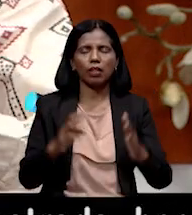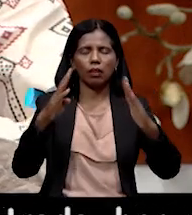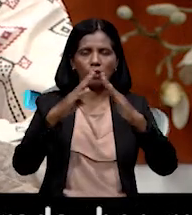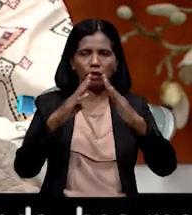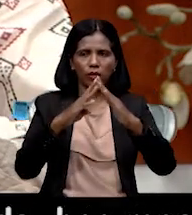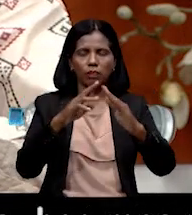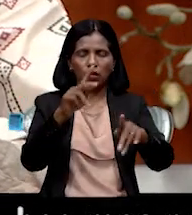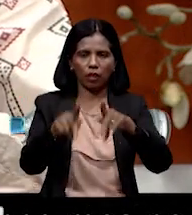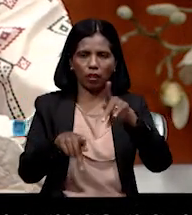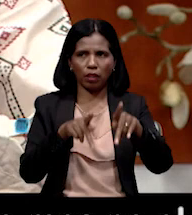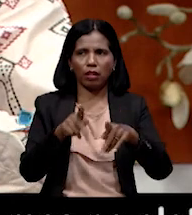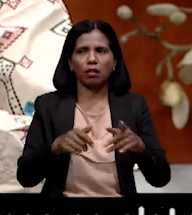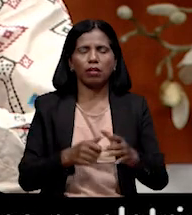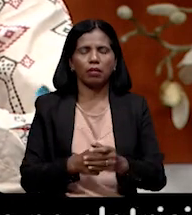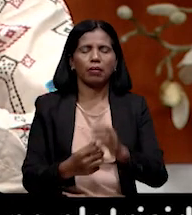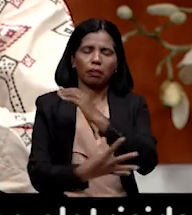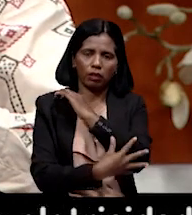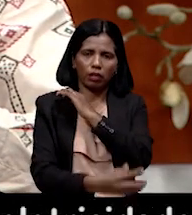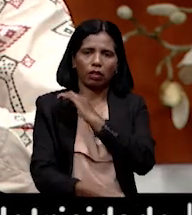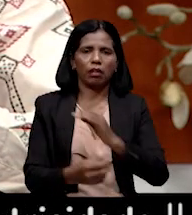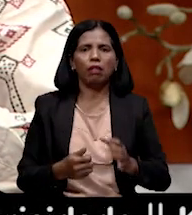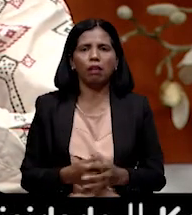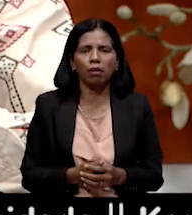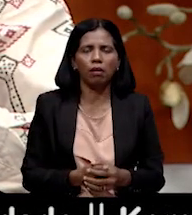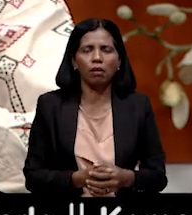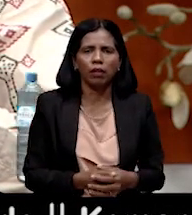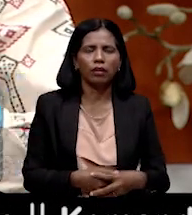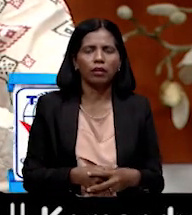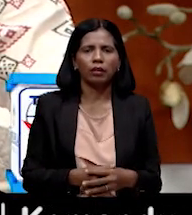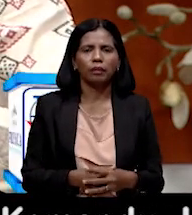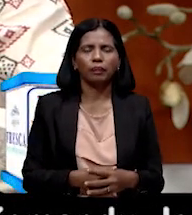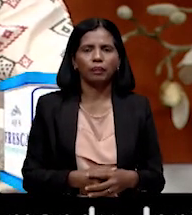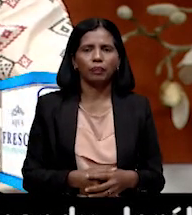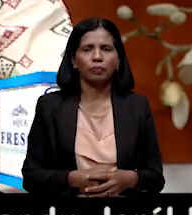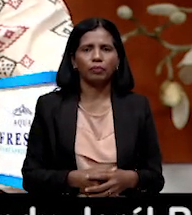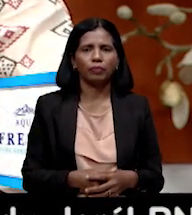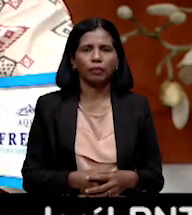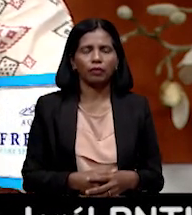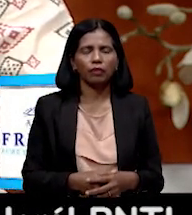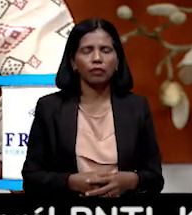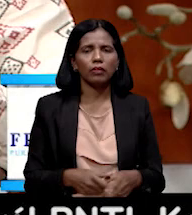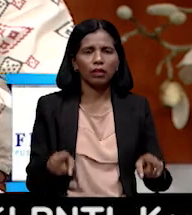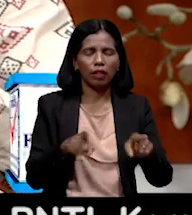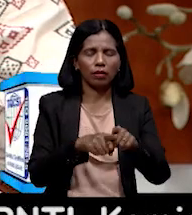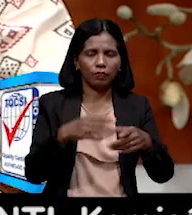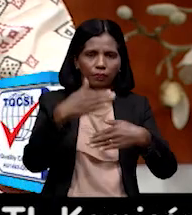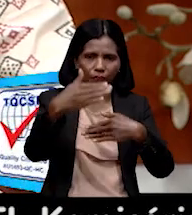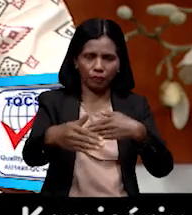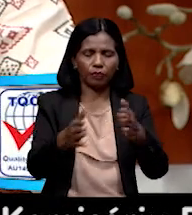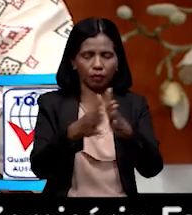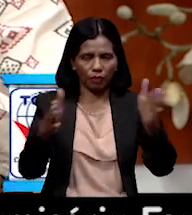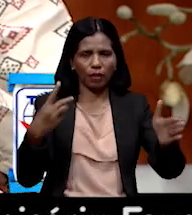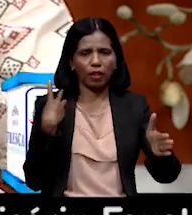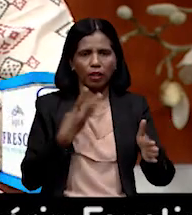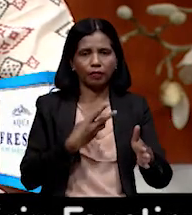ne bemaka vulnerável tep-teps ida ne passo bot tama ia itenia orsam